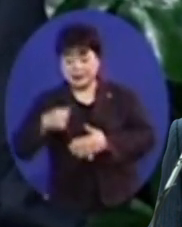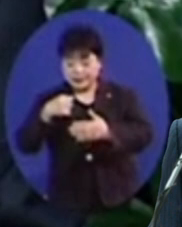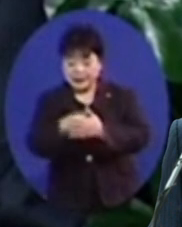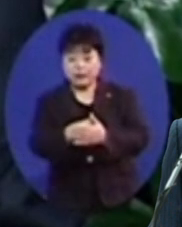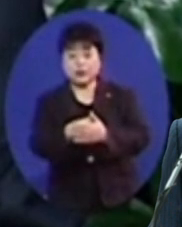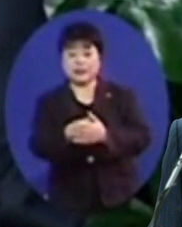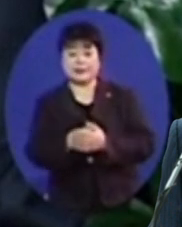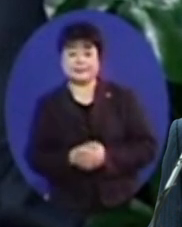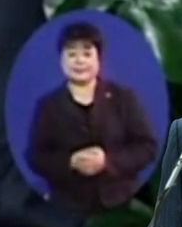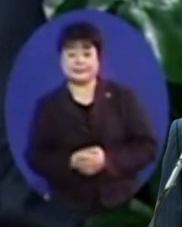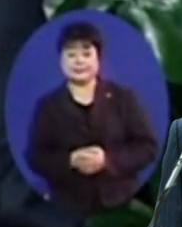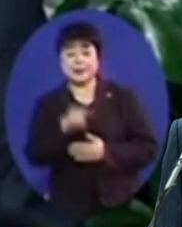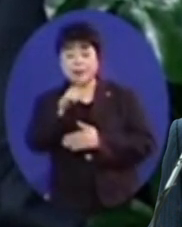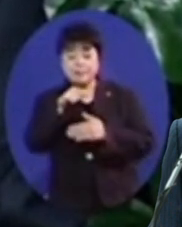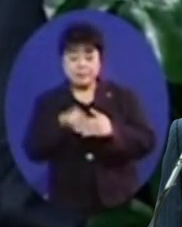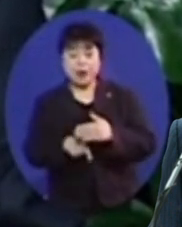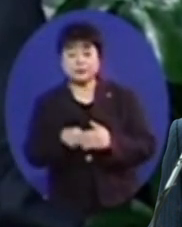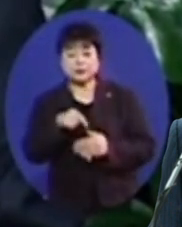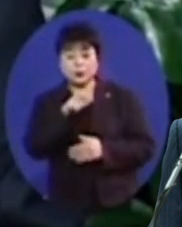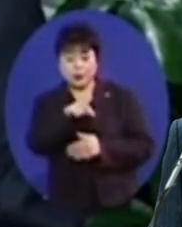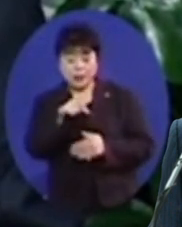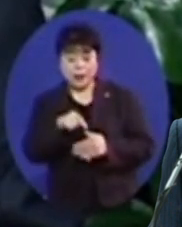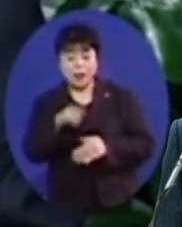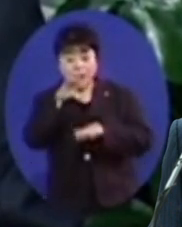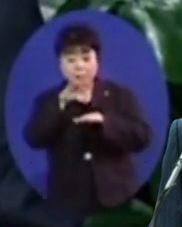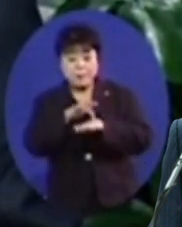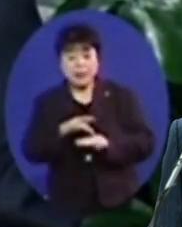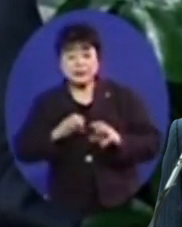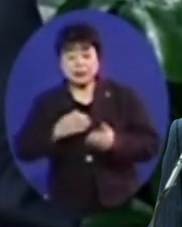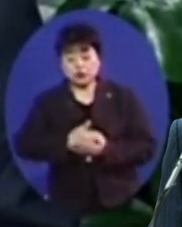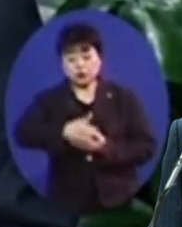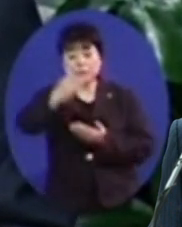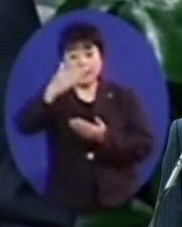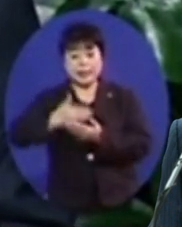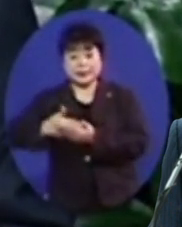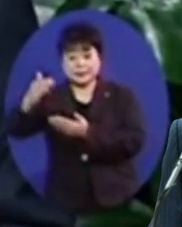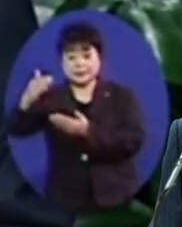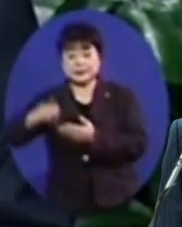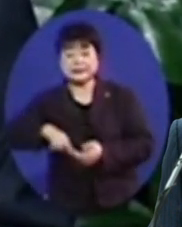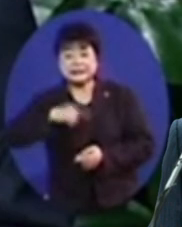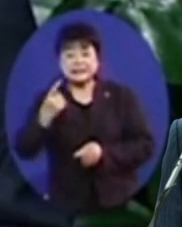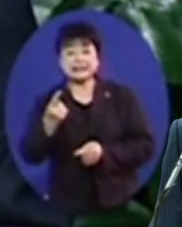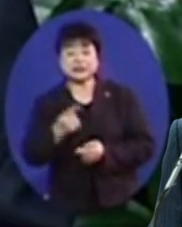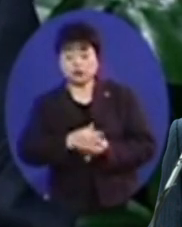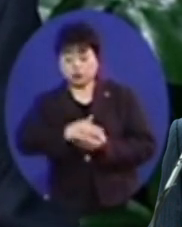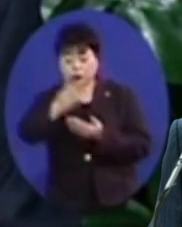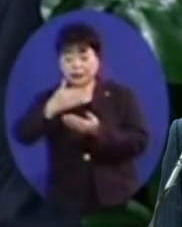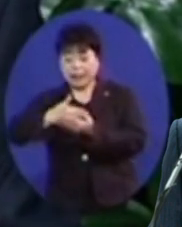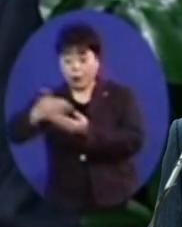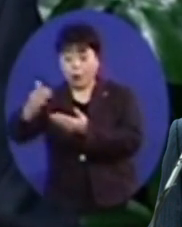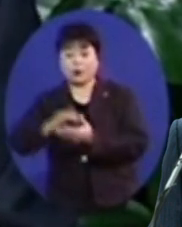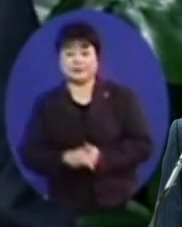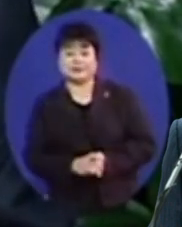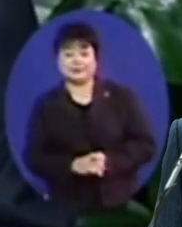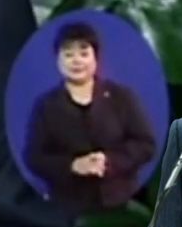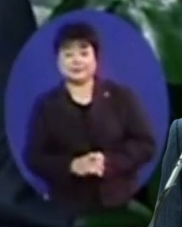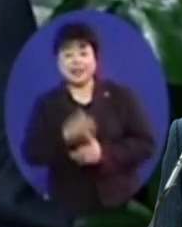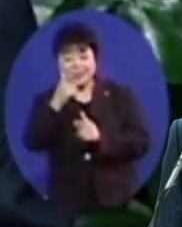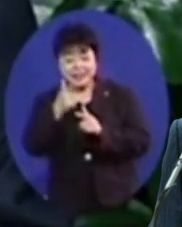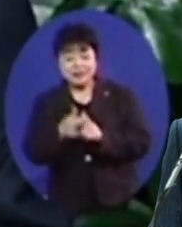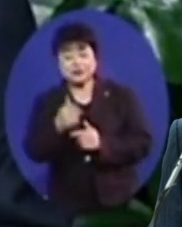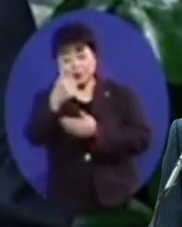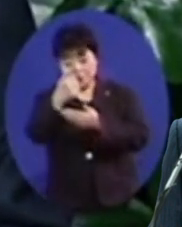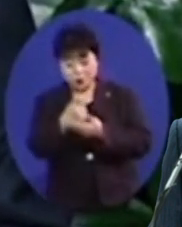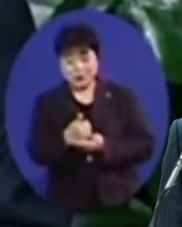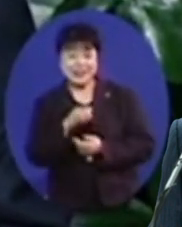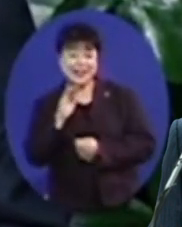이 마음의 공간에서 마귀와 세상을 쫓아내고 자기 자신도 쫓아내고 예수님을 모셔야